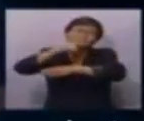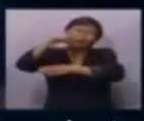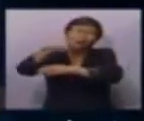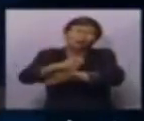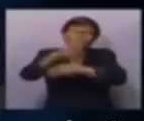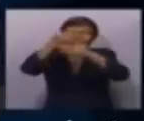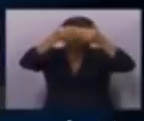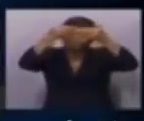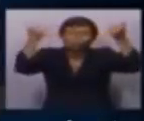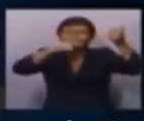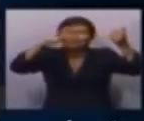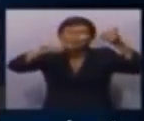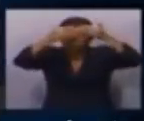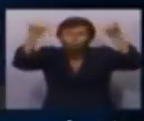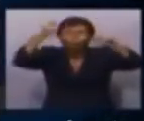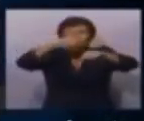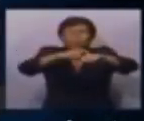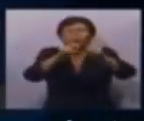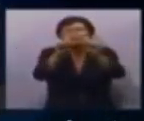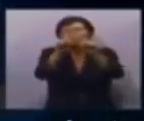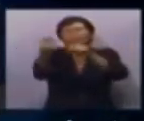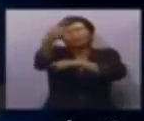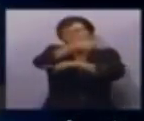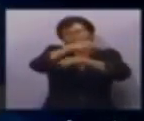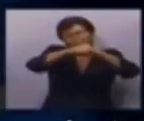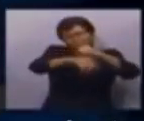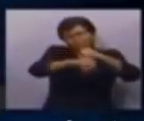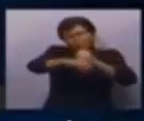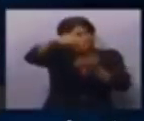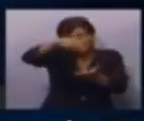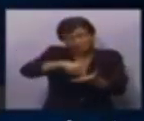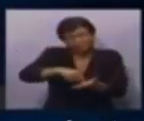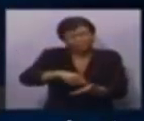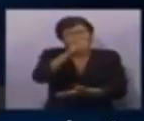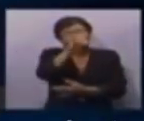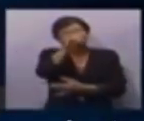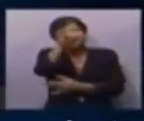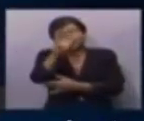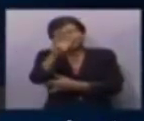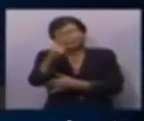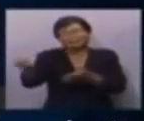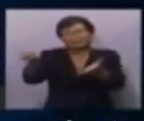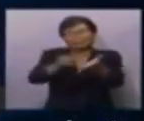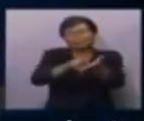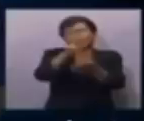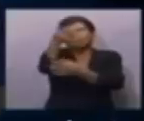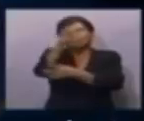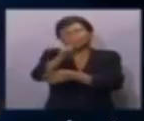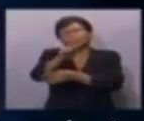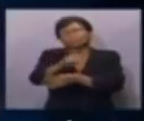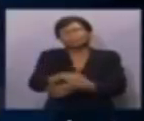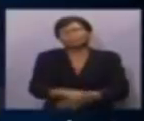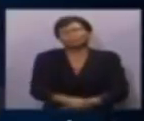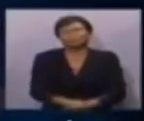seharusnya dilupakan dalam tempoh 11 hari berkempen. Siti Salwa Yusof, RTM.